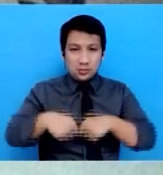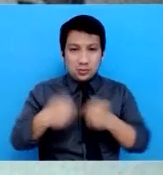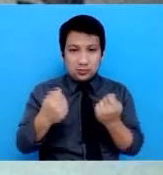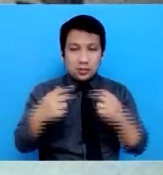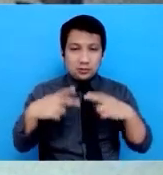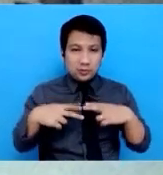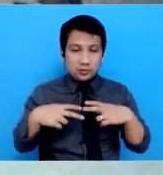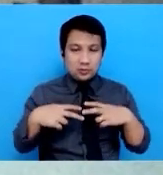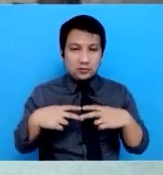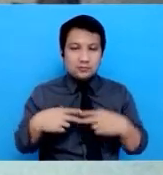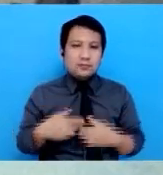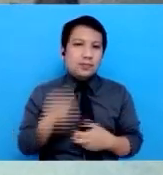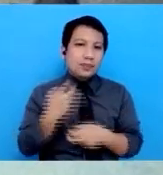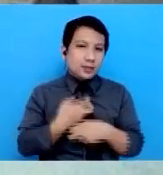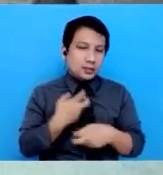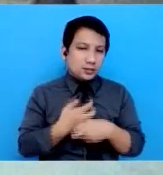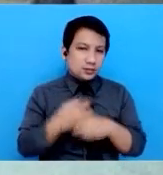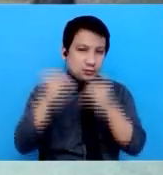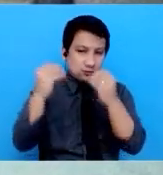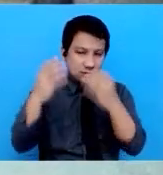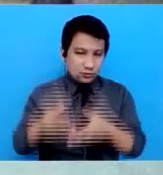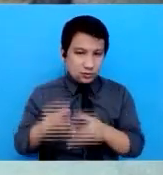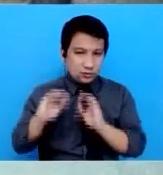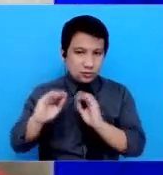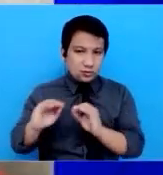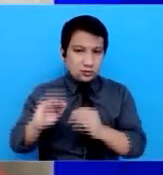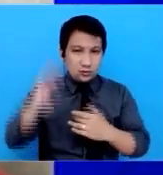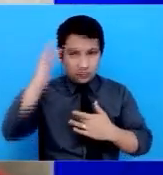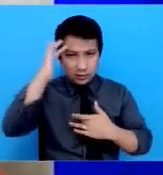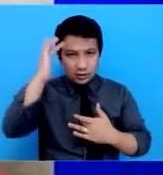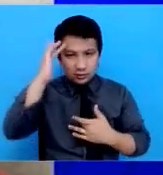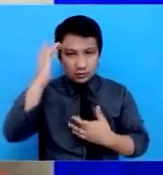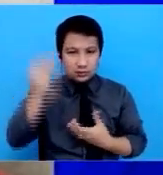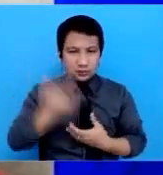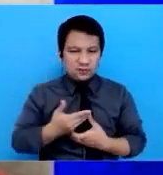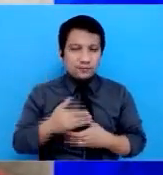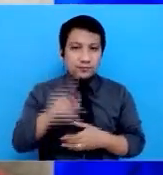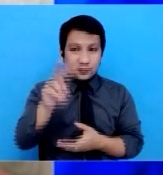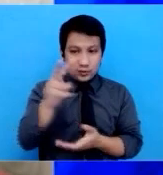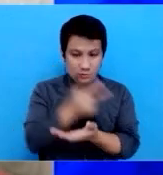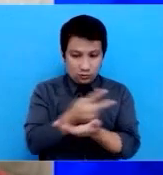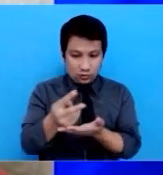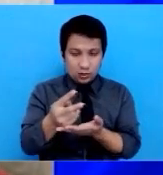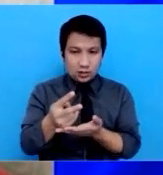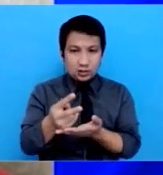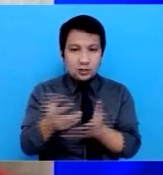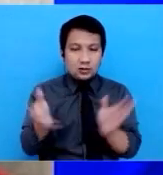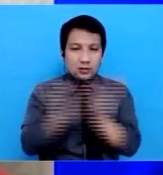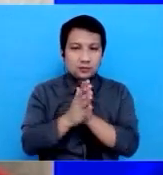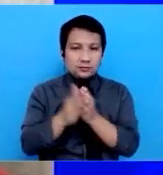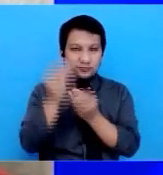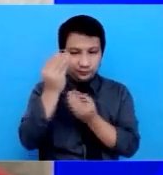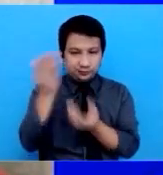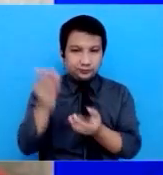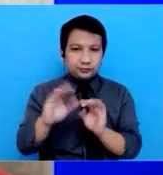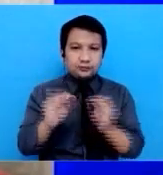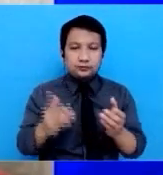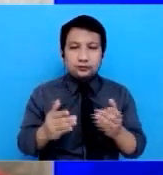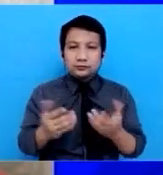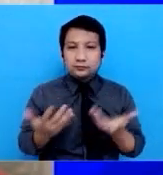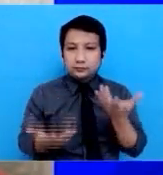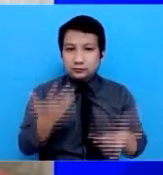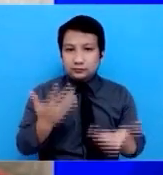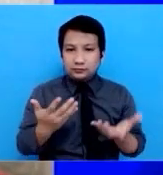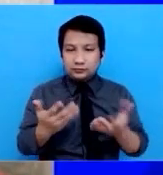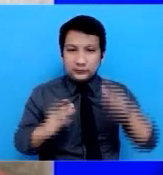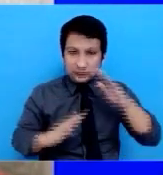Mahirap magturo habang iniinda mo yung mga kalagayan ganito. Nasa loob ng 2 linggo na hinihingi natin ay wala sana munang mga deadlines,